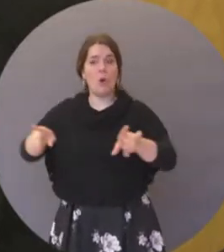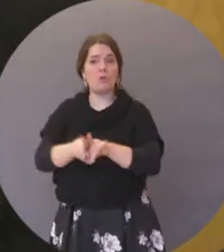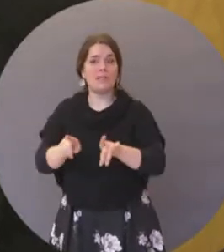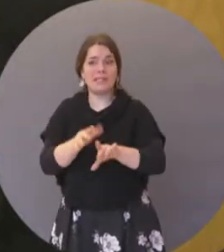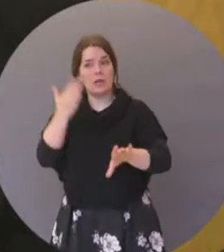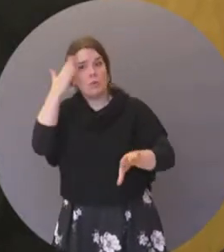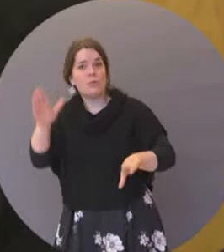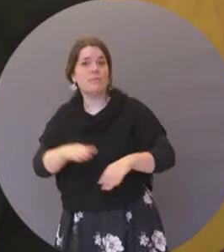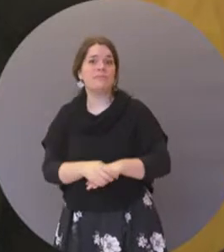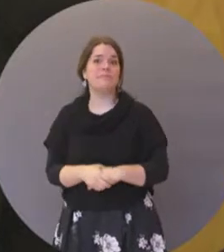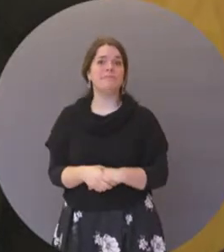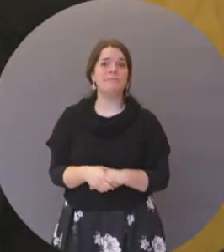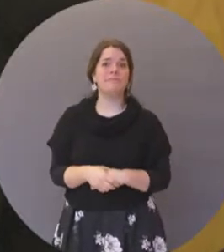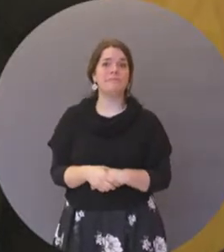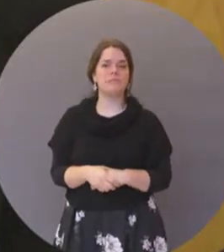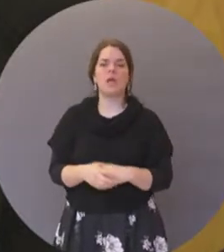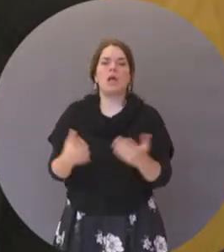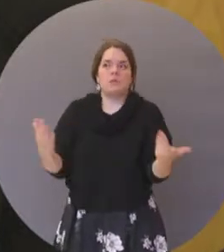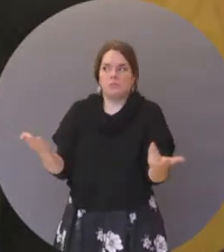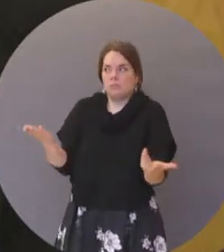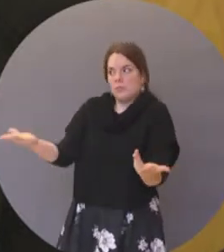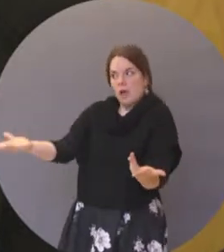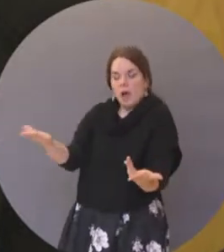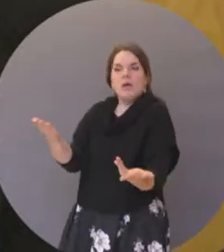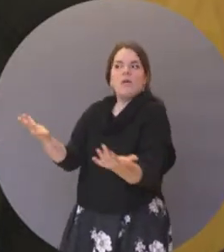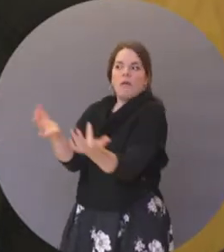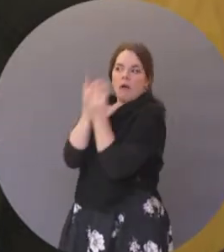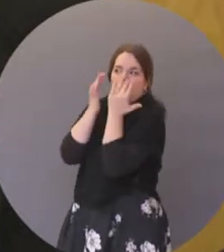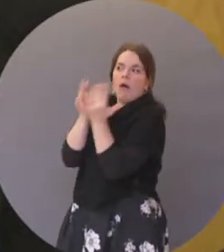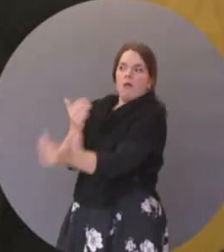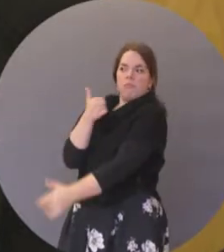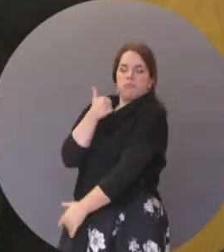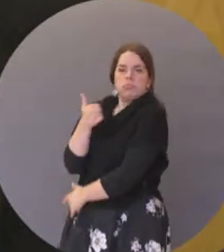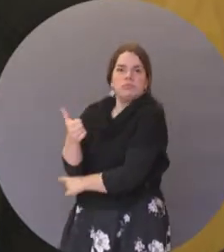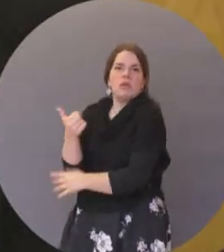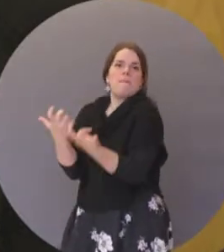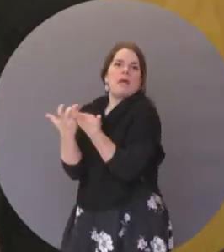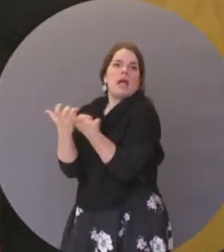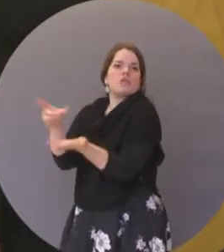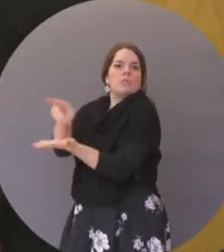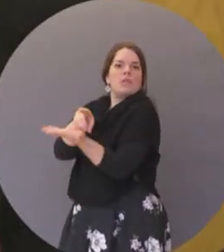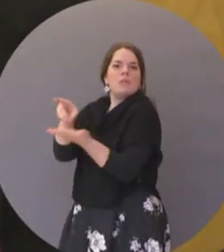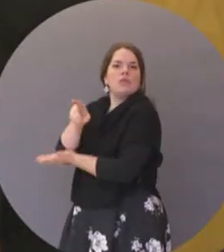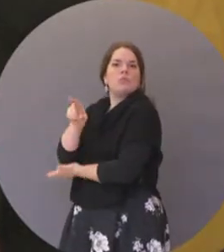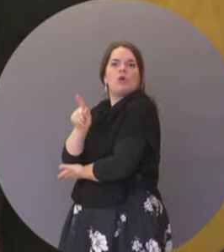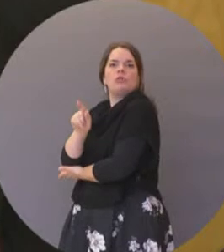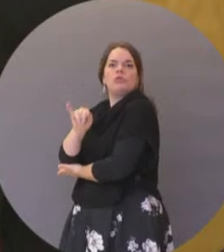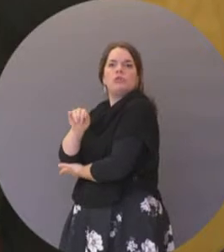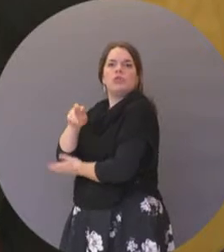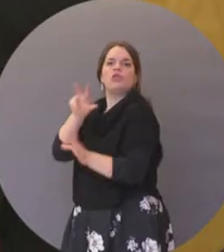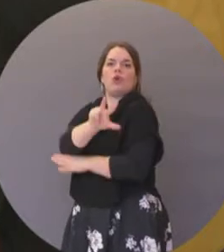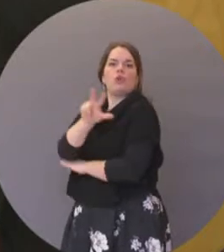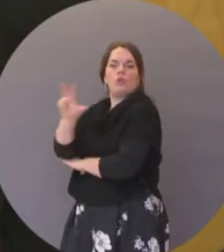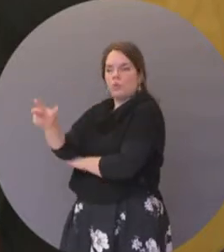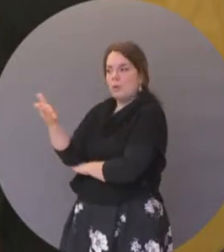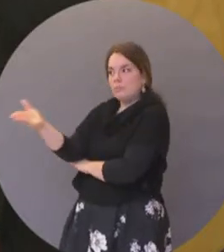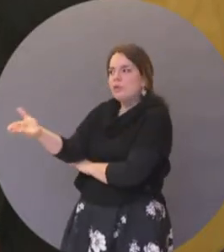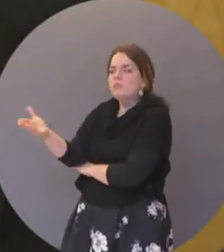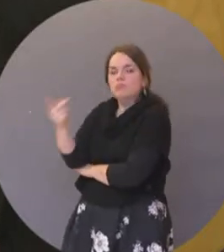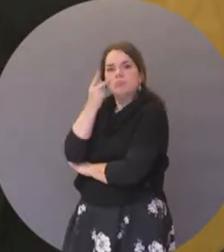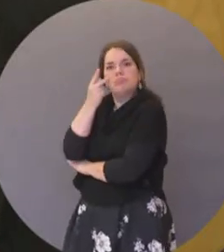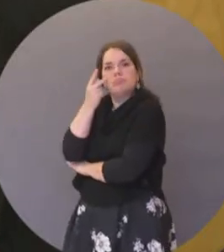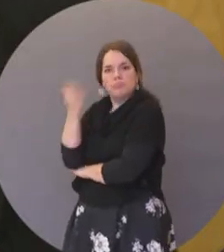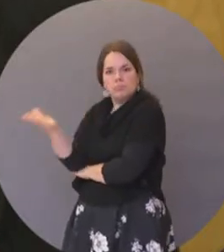je vous invite à prendre exemple et vous nous inspirer collectivement du département de la Gironde qui a mis en place cet outil